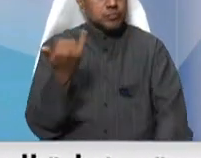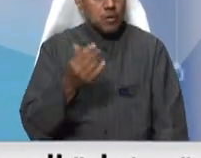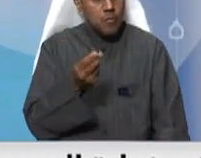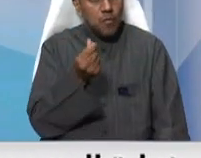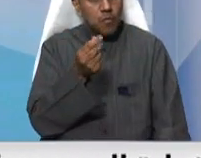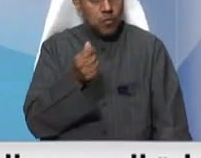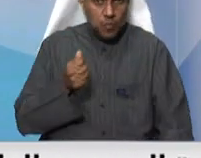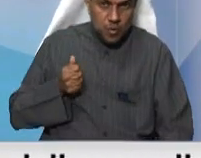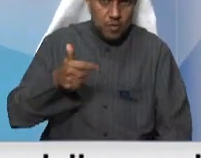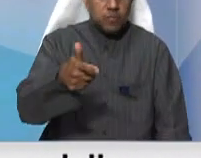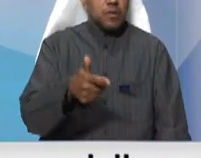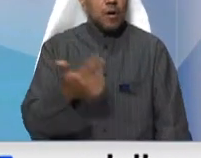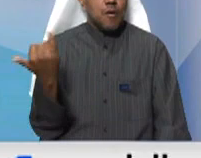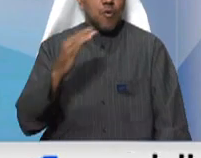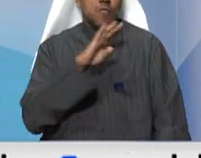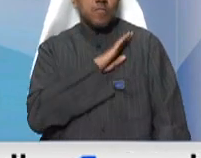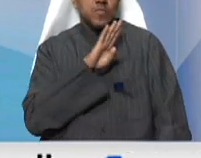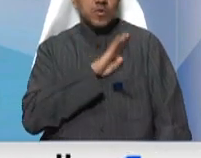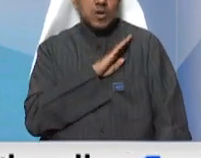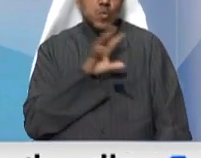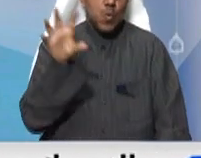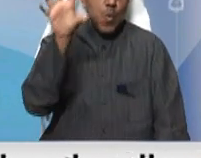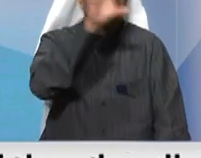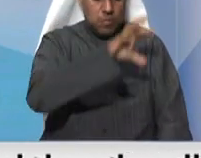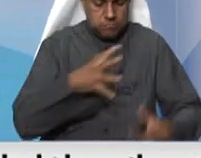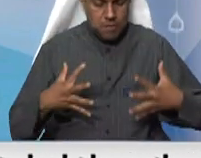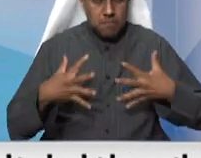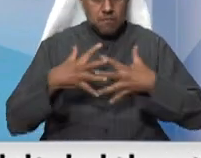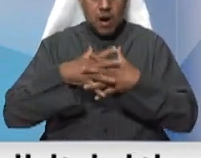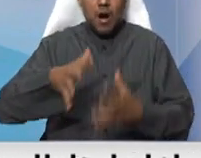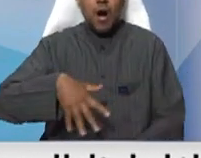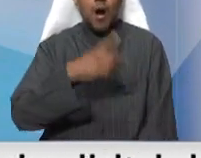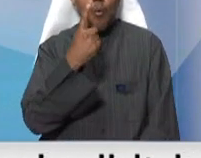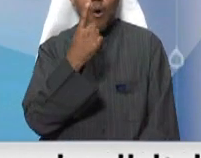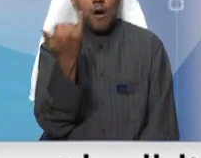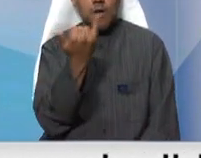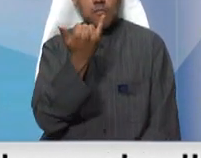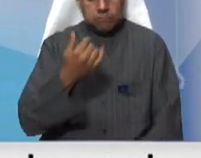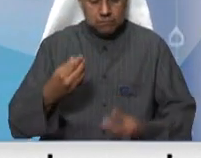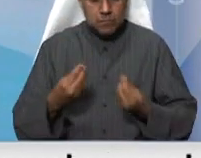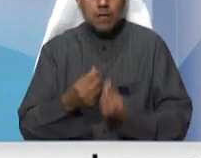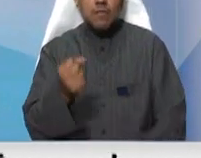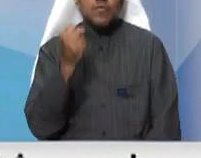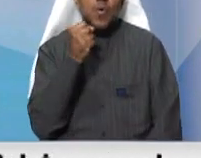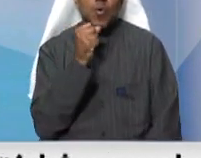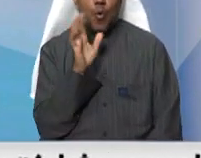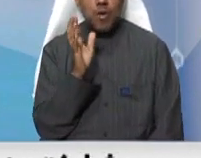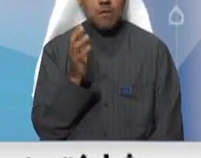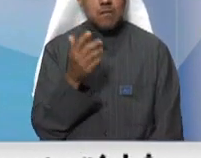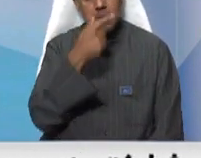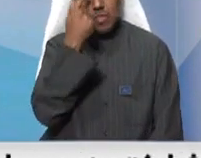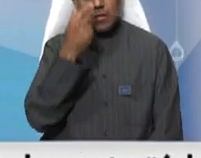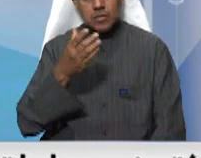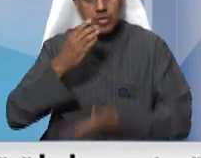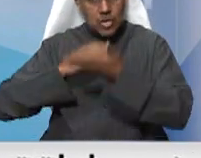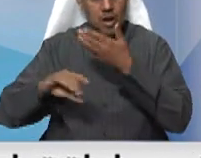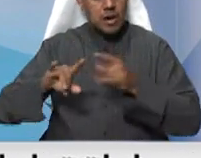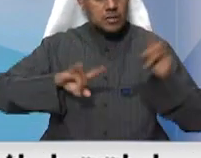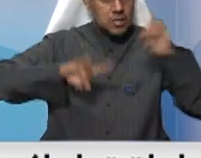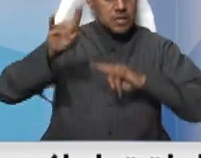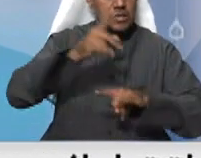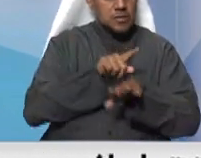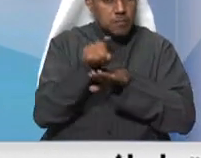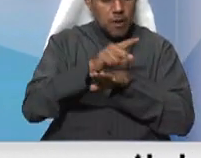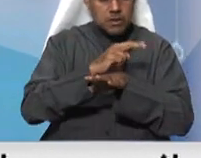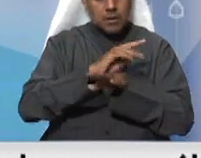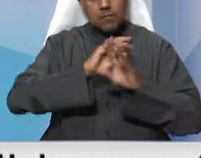الأولى الجوهرية والمهمة لرفض قوات الحلف بالأسلحة المطلوبة.